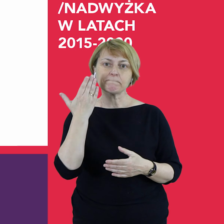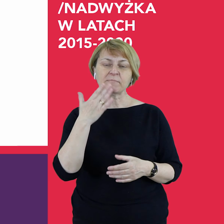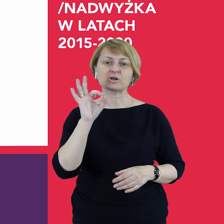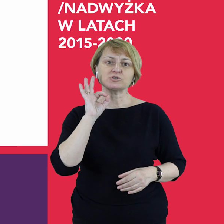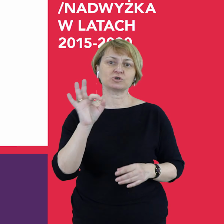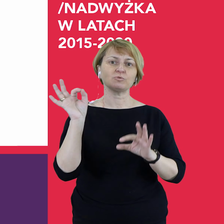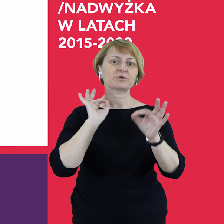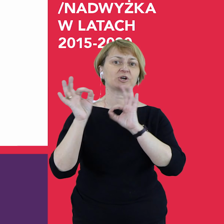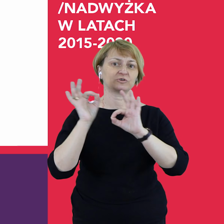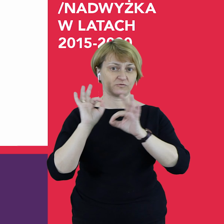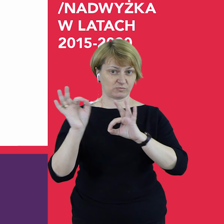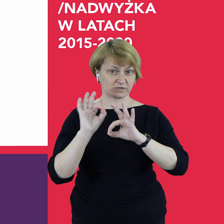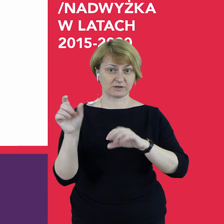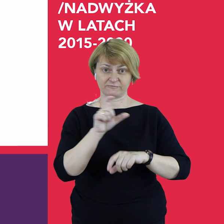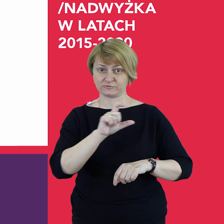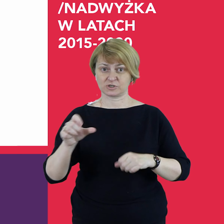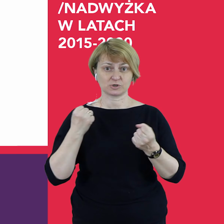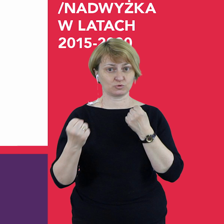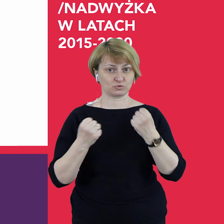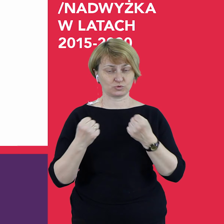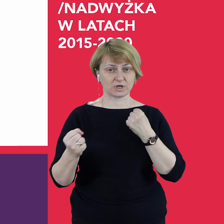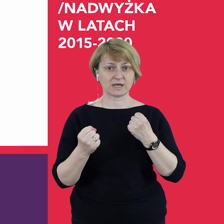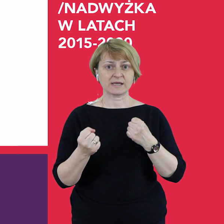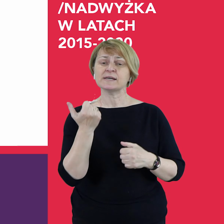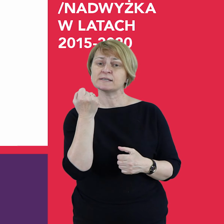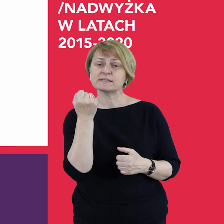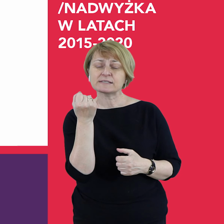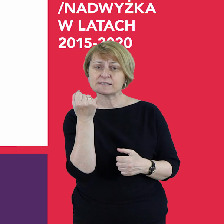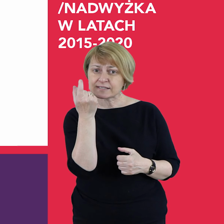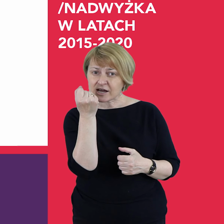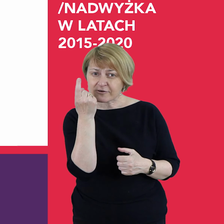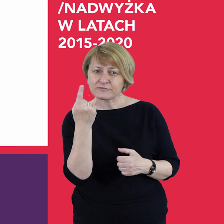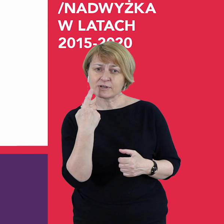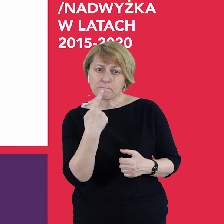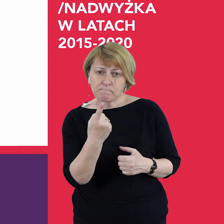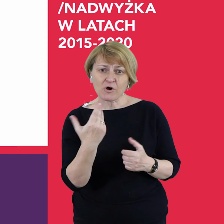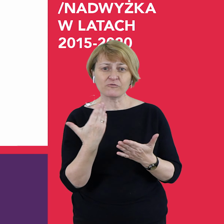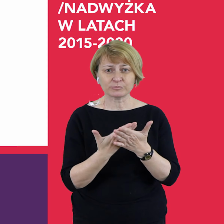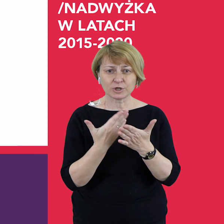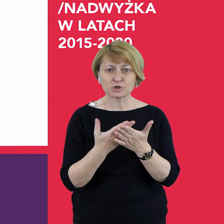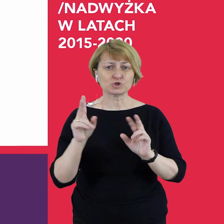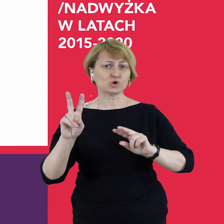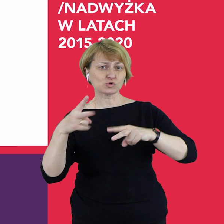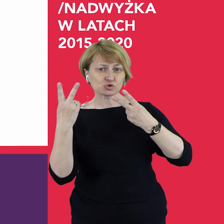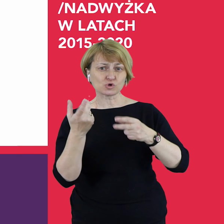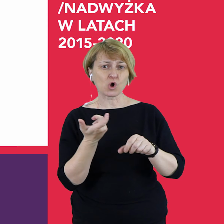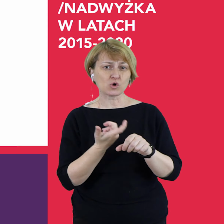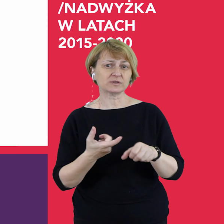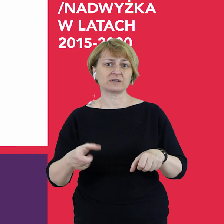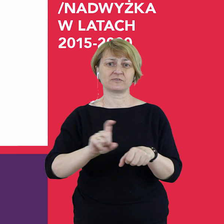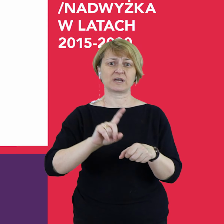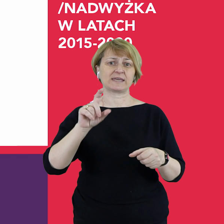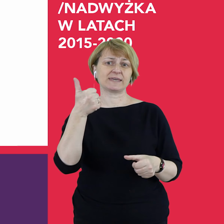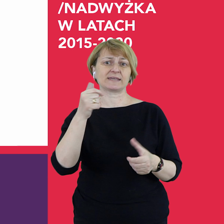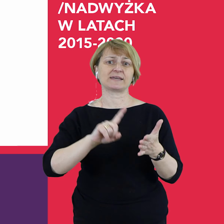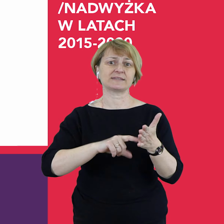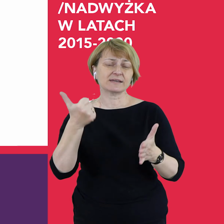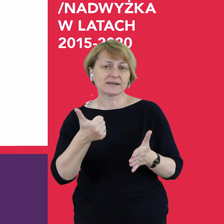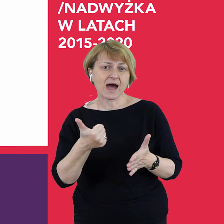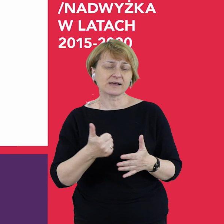niewątpliwie bardzo dobra informacja w trudnych czasach, chociaż tak jak mówię, za chwilkę powiem, na czym polega